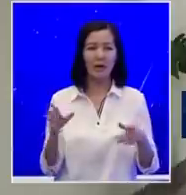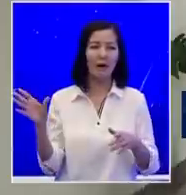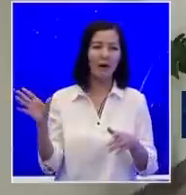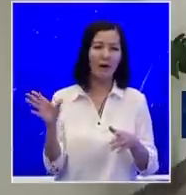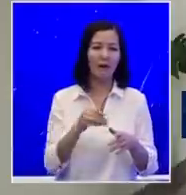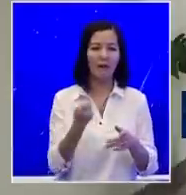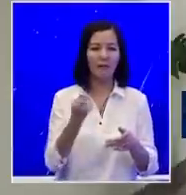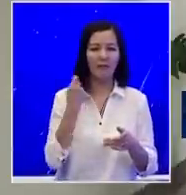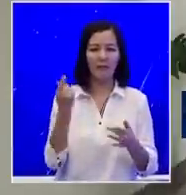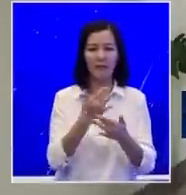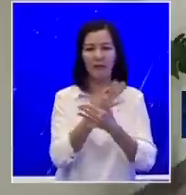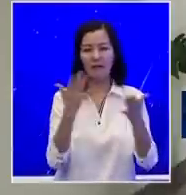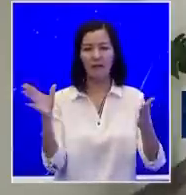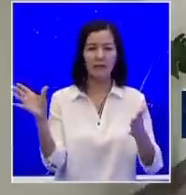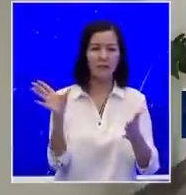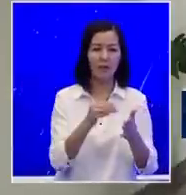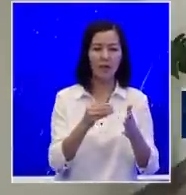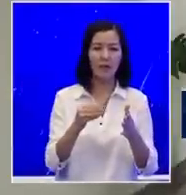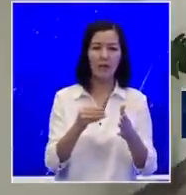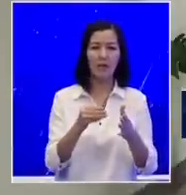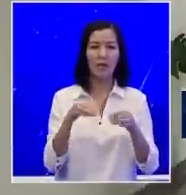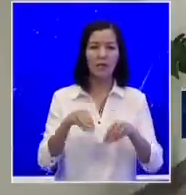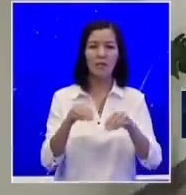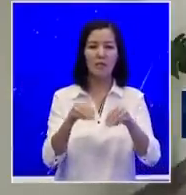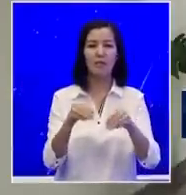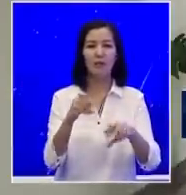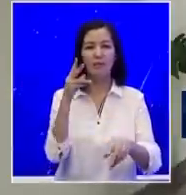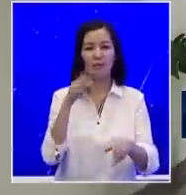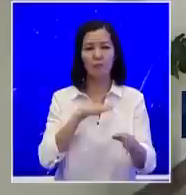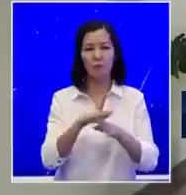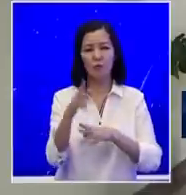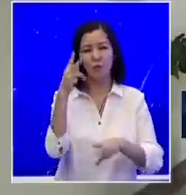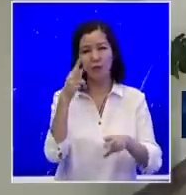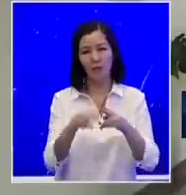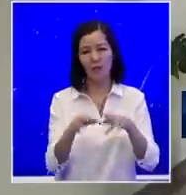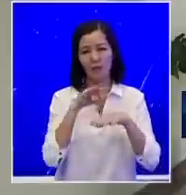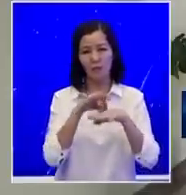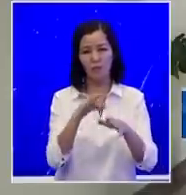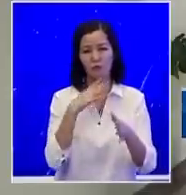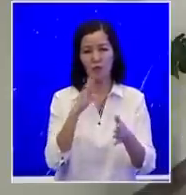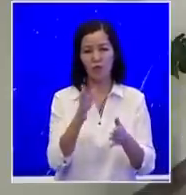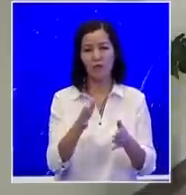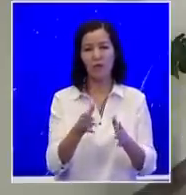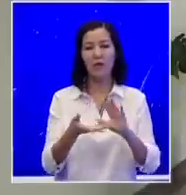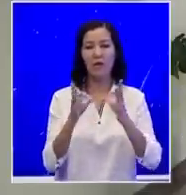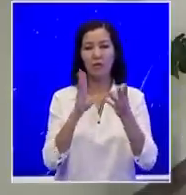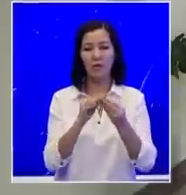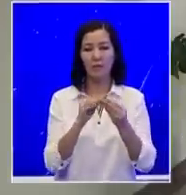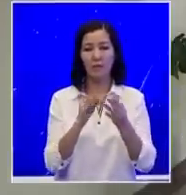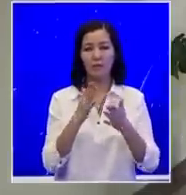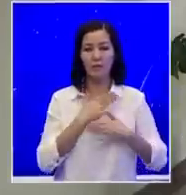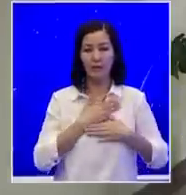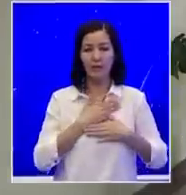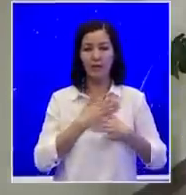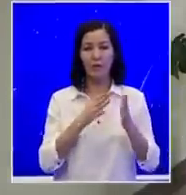барлық дәнді дақылдардың күтіп себу жұмыстары жүріп атыр. Жалпы